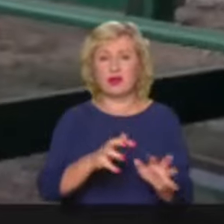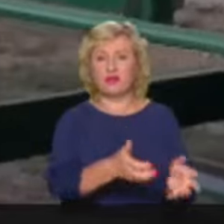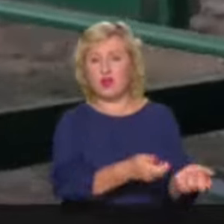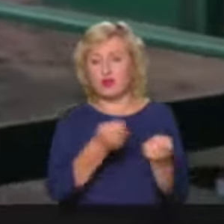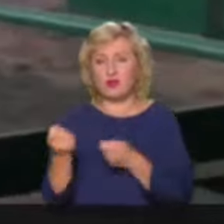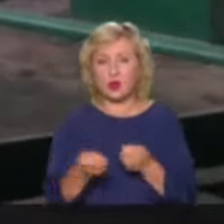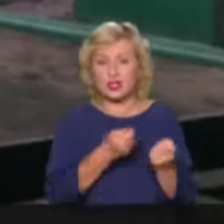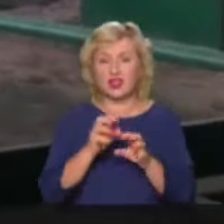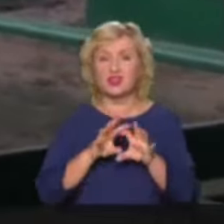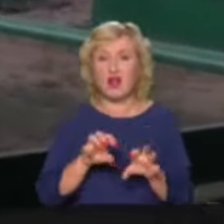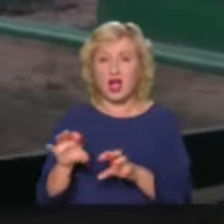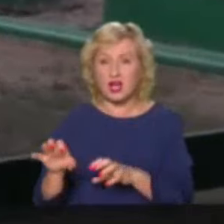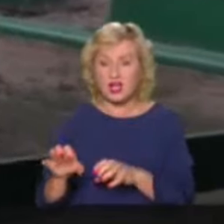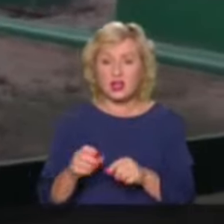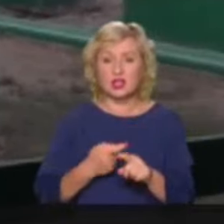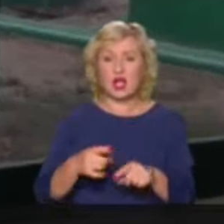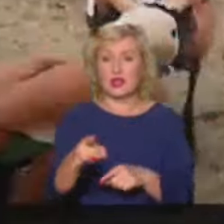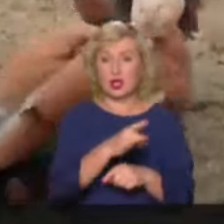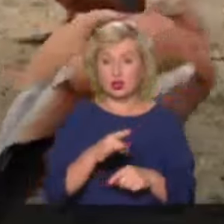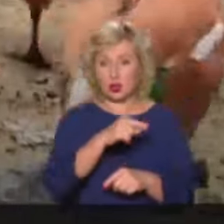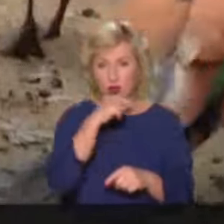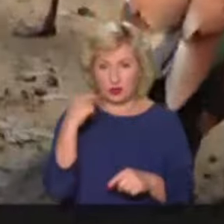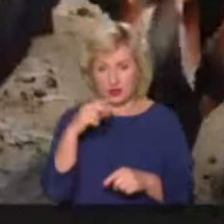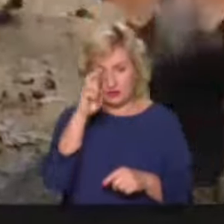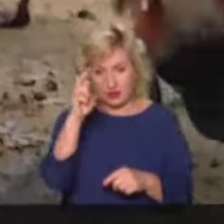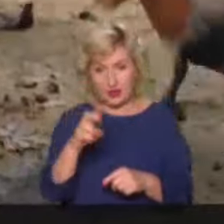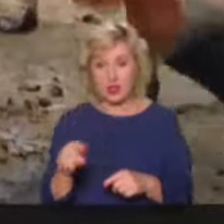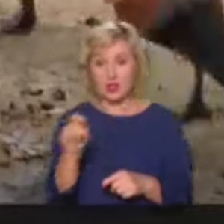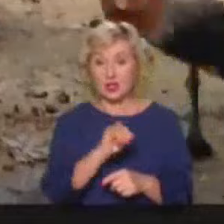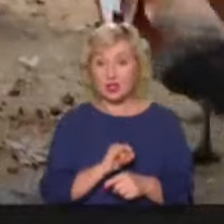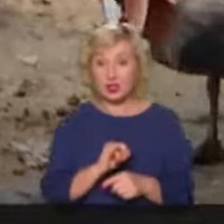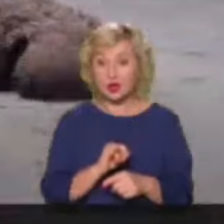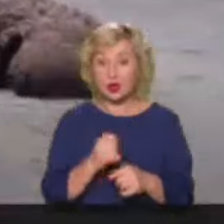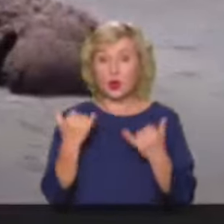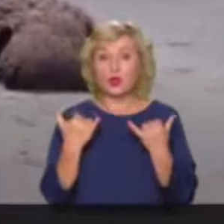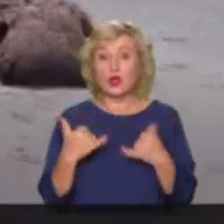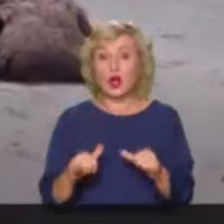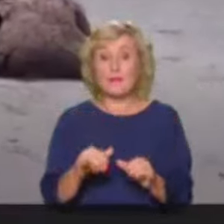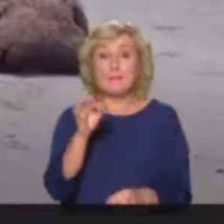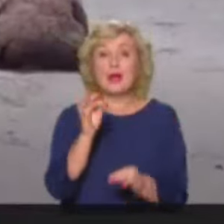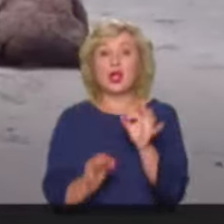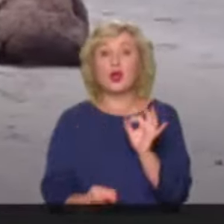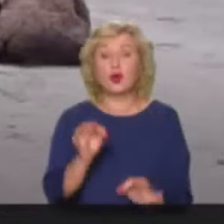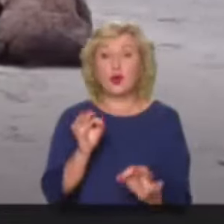тварин на територію Російської Федерації. І от такої унікальної